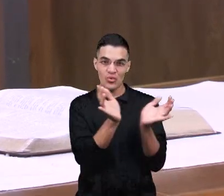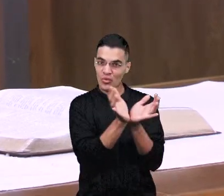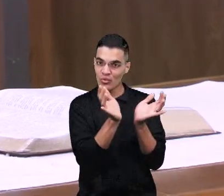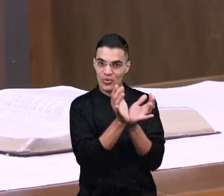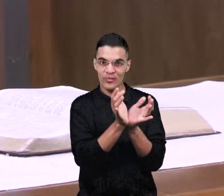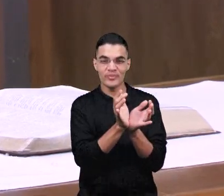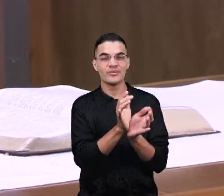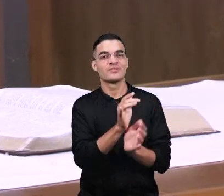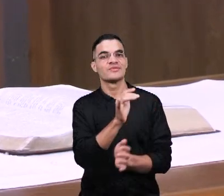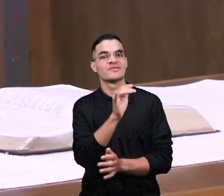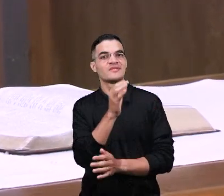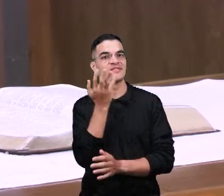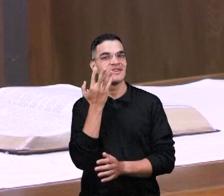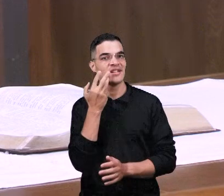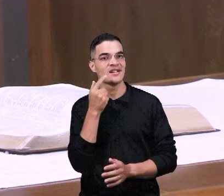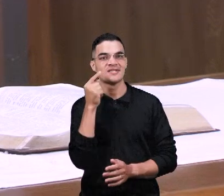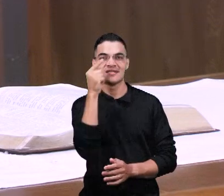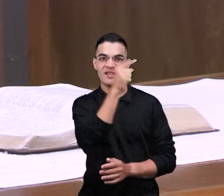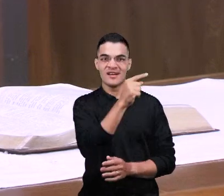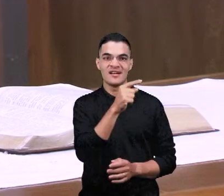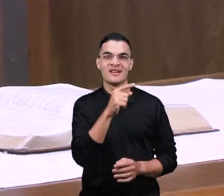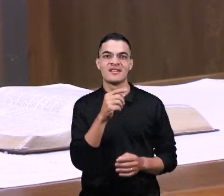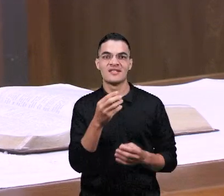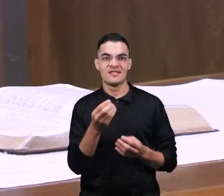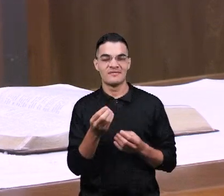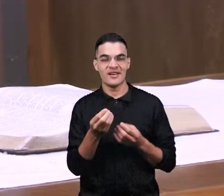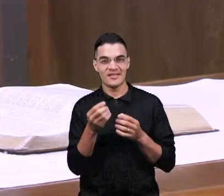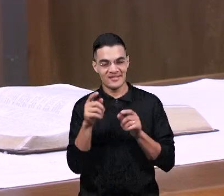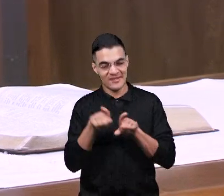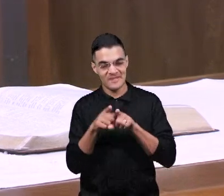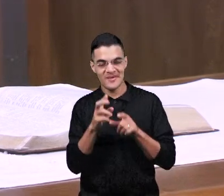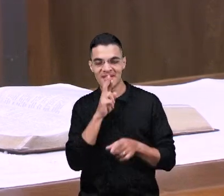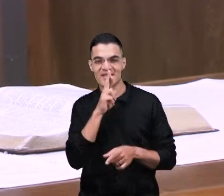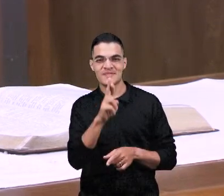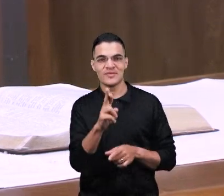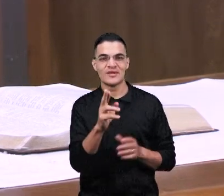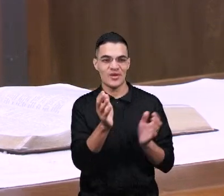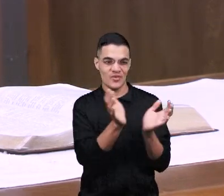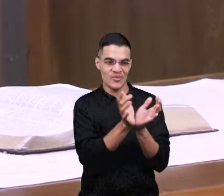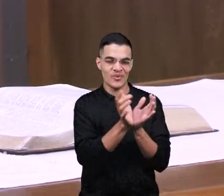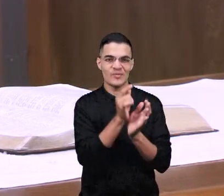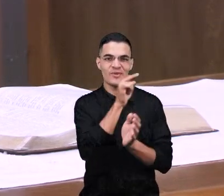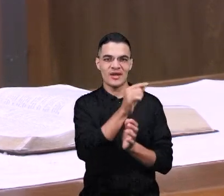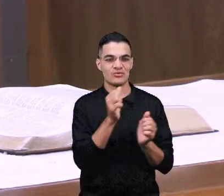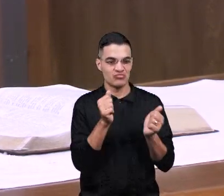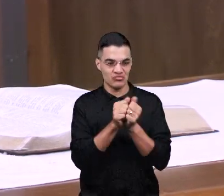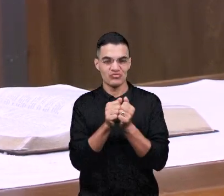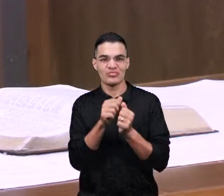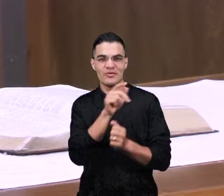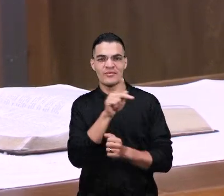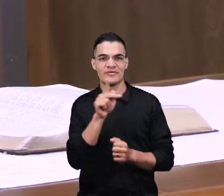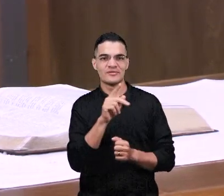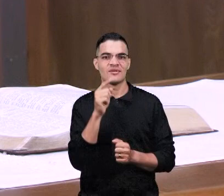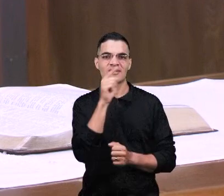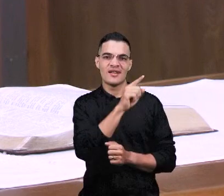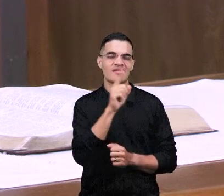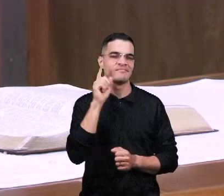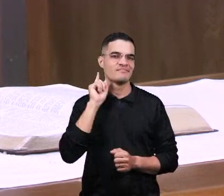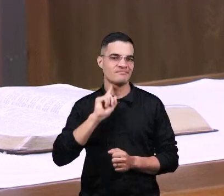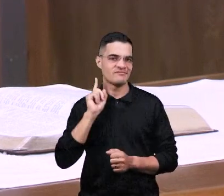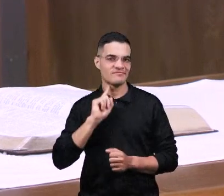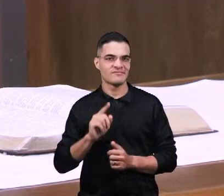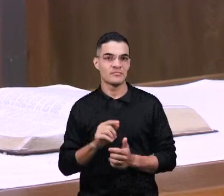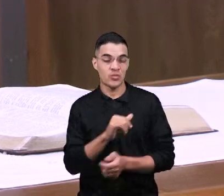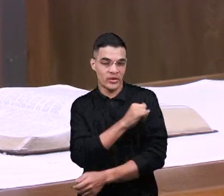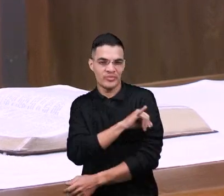de frères avec les professeurs de classe qui apportent une réponse aussi dans la ville de Campos de Goytacazes, dans